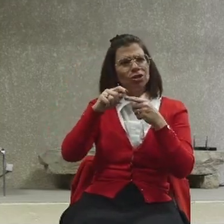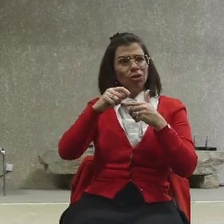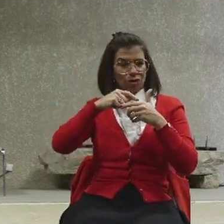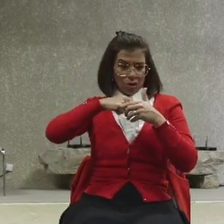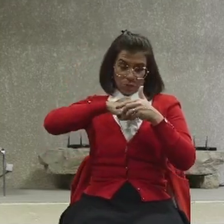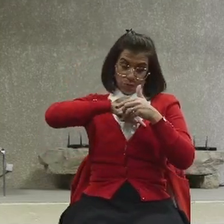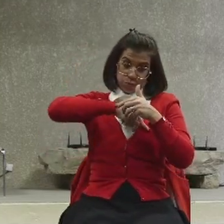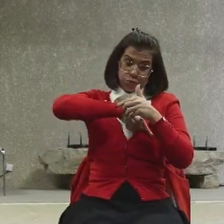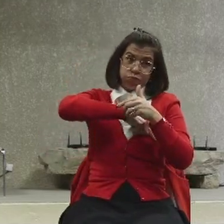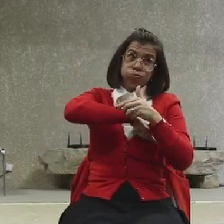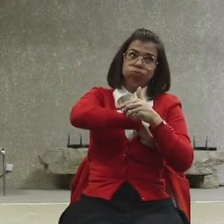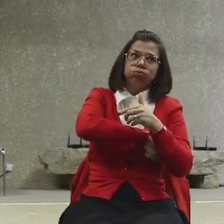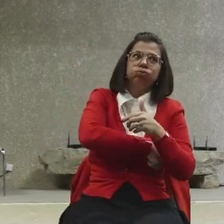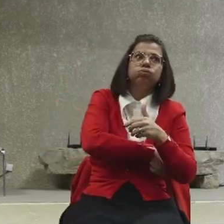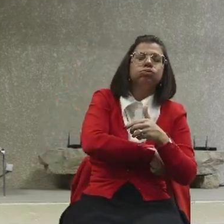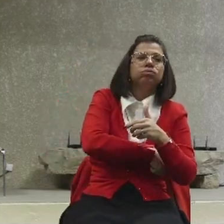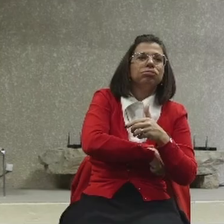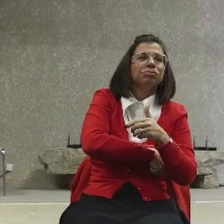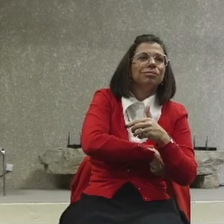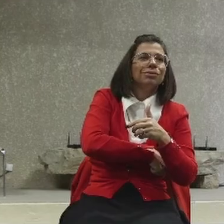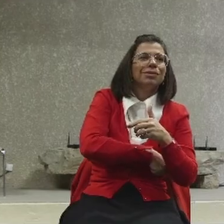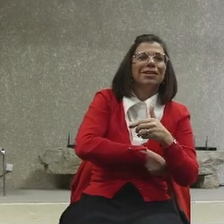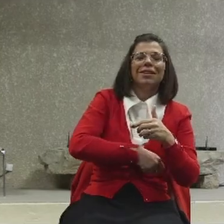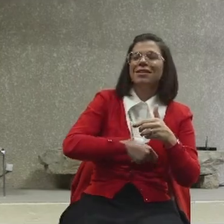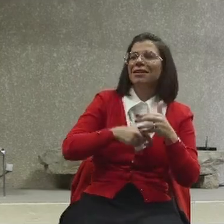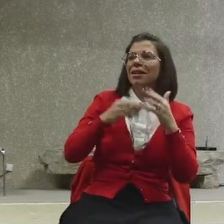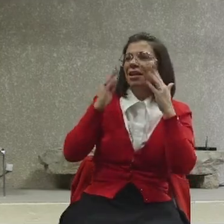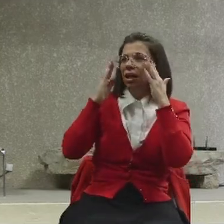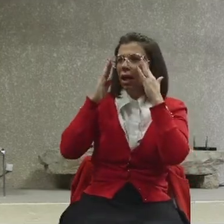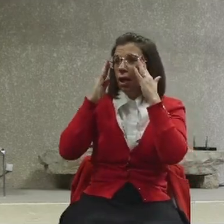Que le malin, il joue avec.